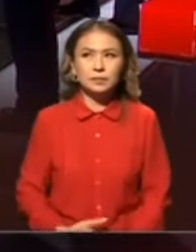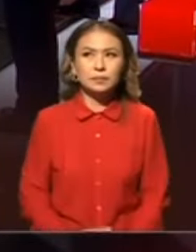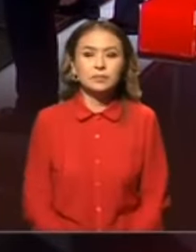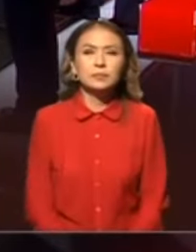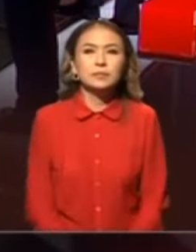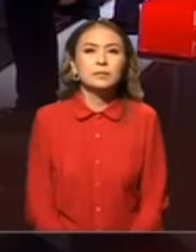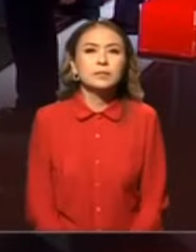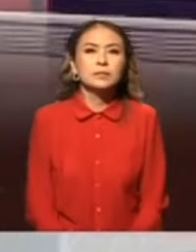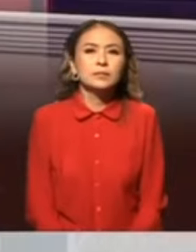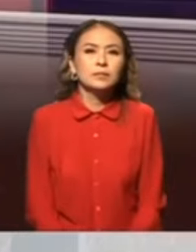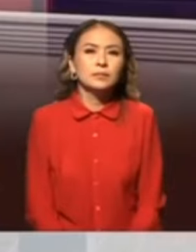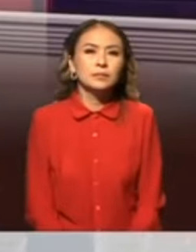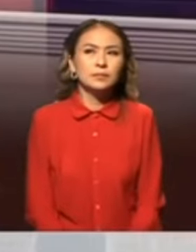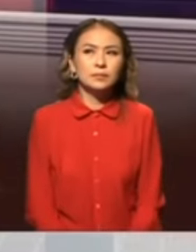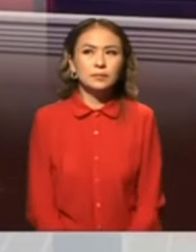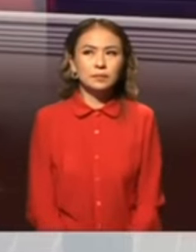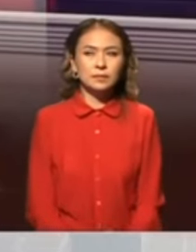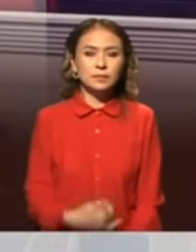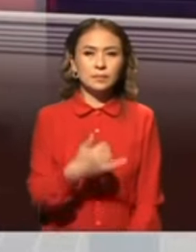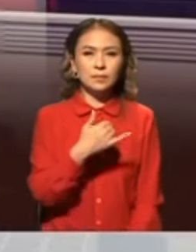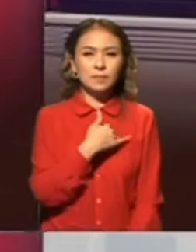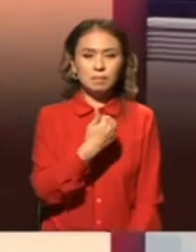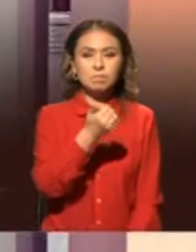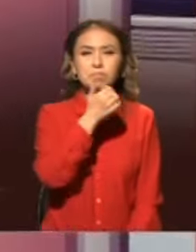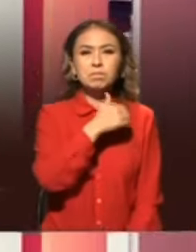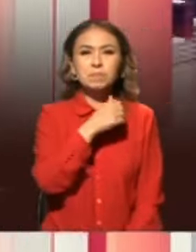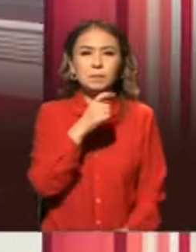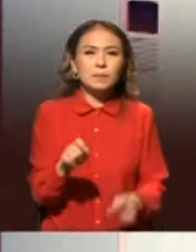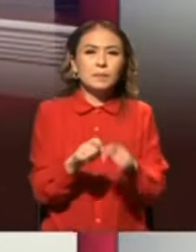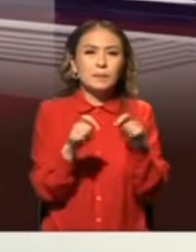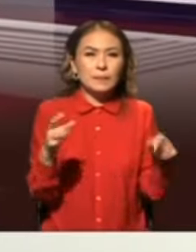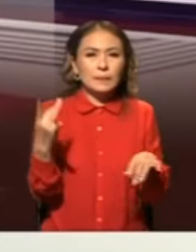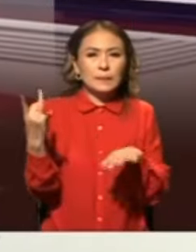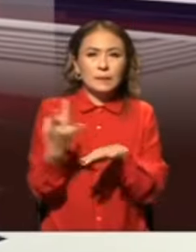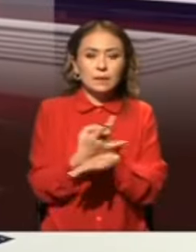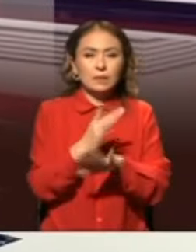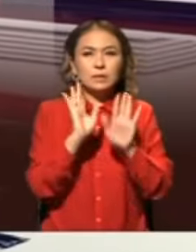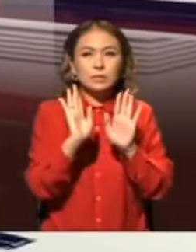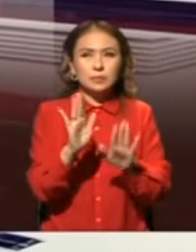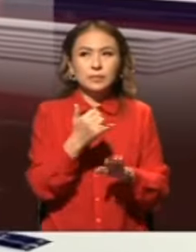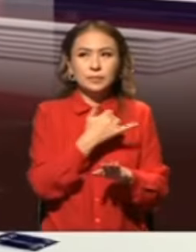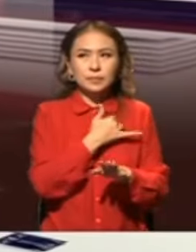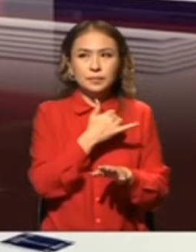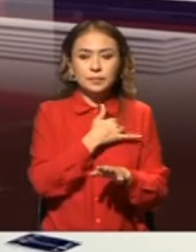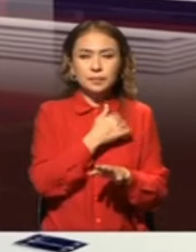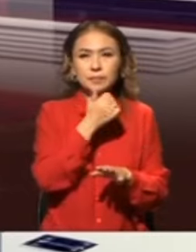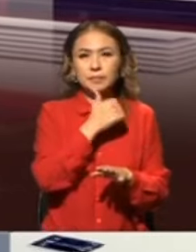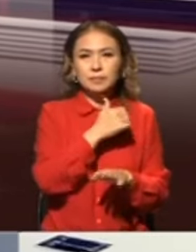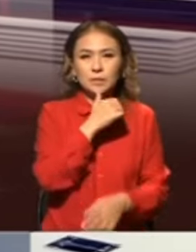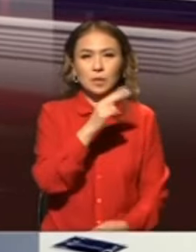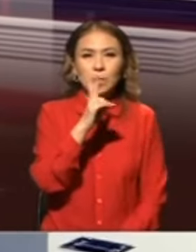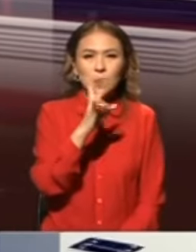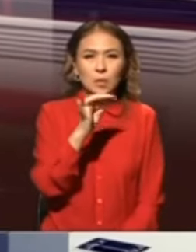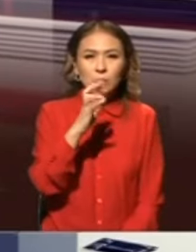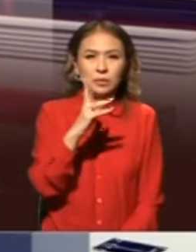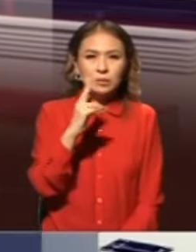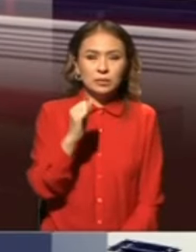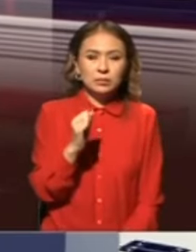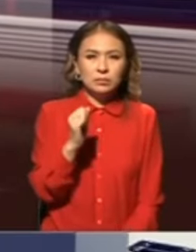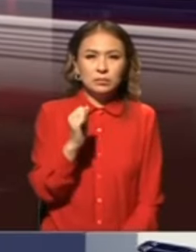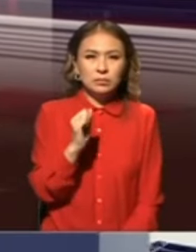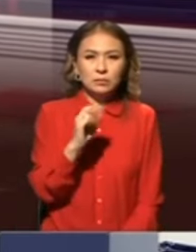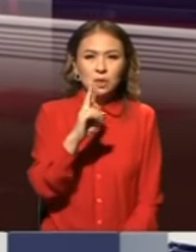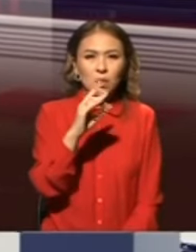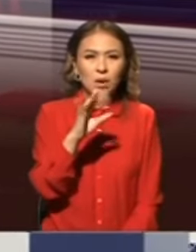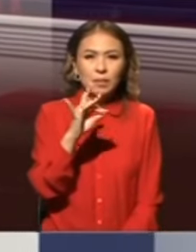Енді бізде айтып отырмын ғой, бізде бұл пилоттық режим, алғашқы тек қана бізде пилот ретінде Құлпынай бағыты бойынша